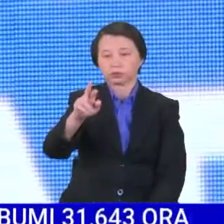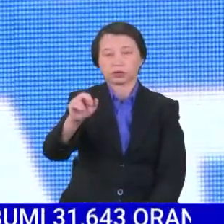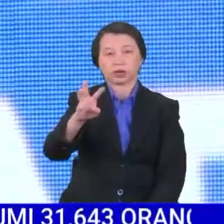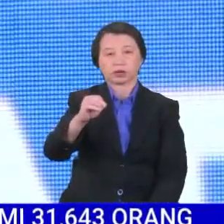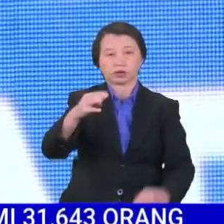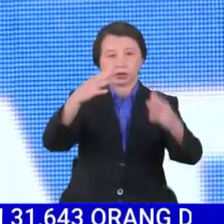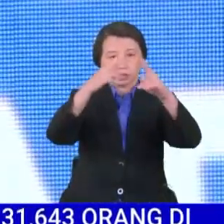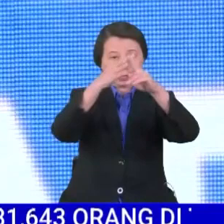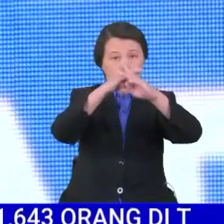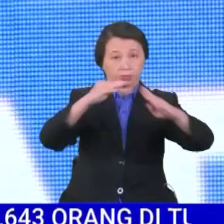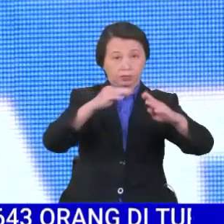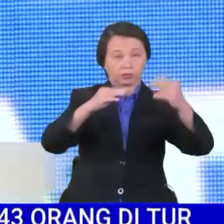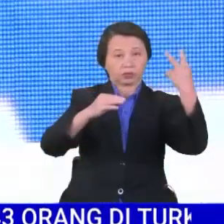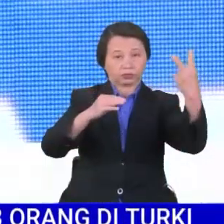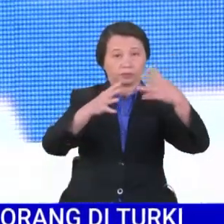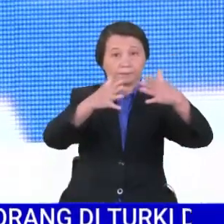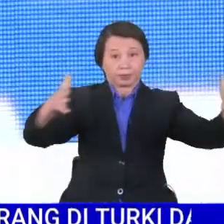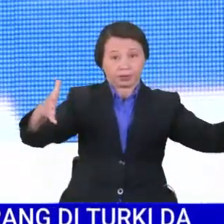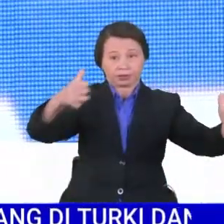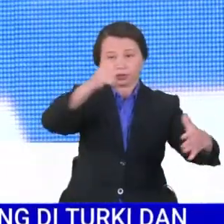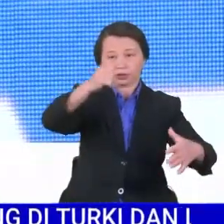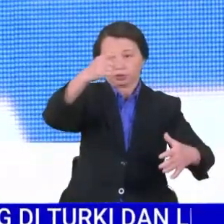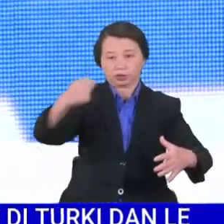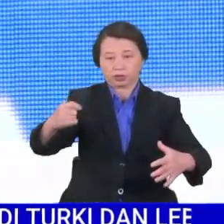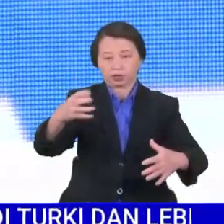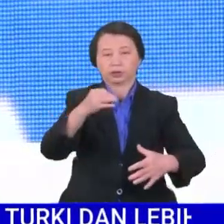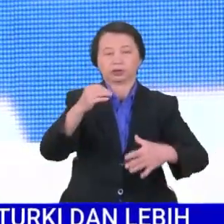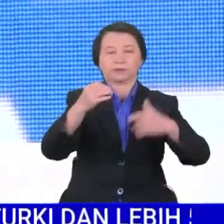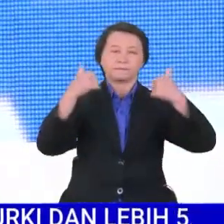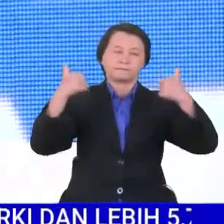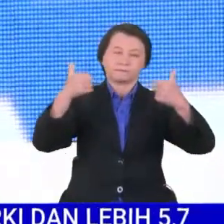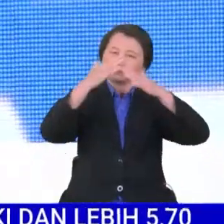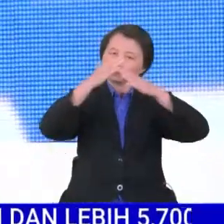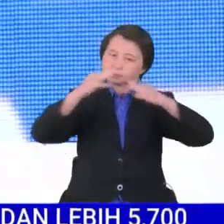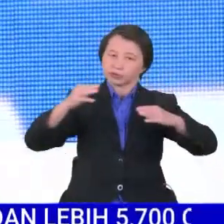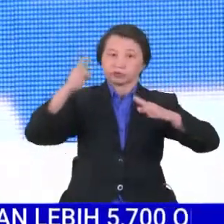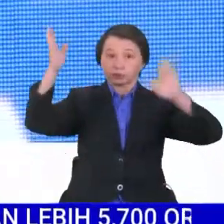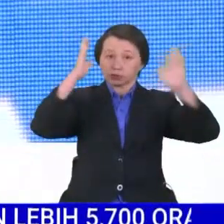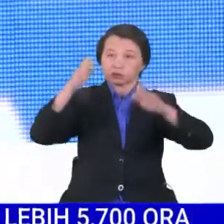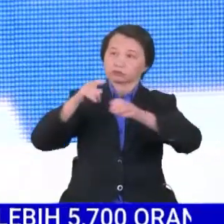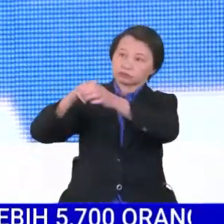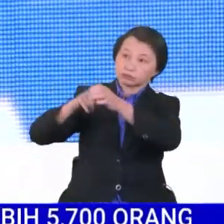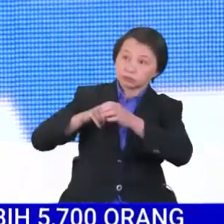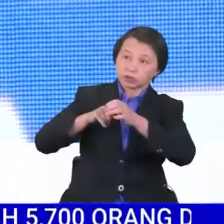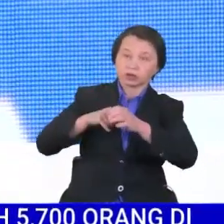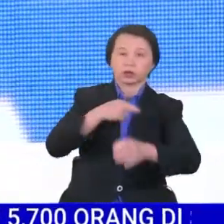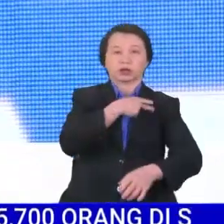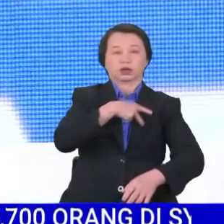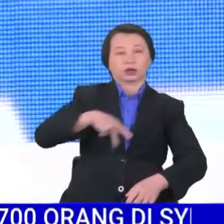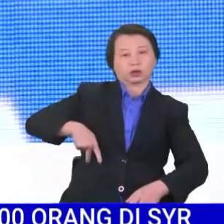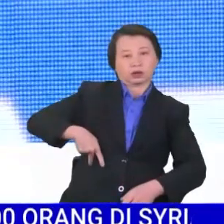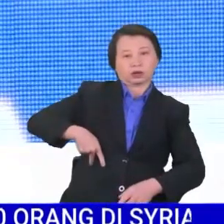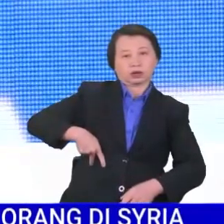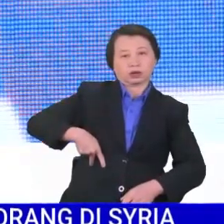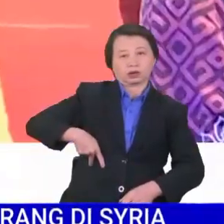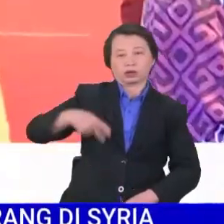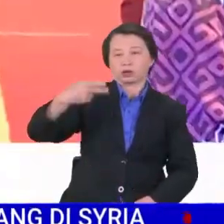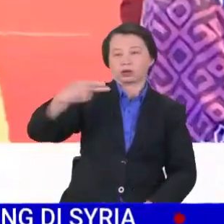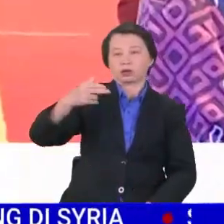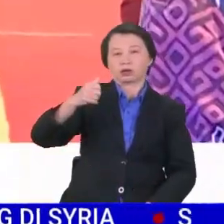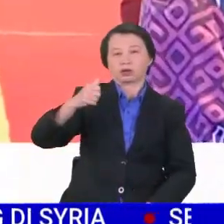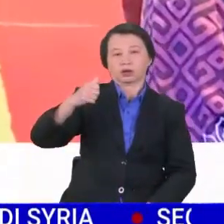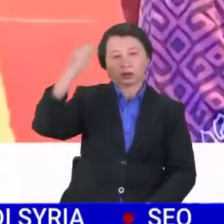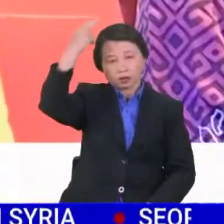yang kedua terbesar di Asia Tenggara dan terbesar di Malaysia itu turut menarik minat Raja pemain Sri Agung tunko